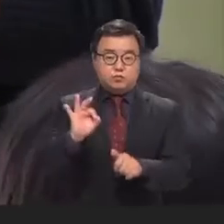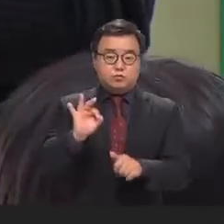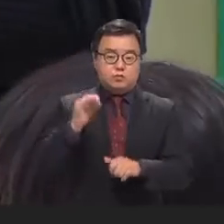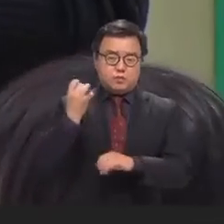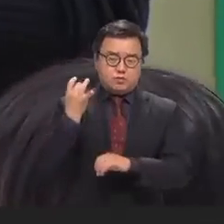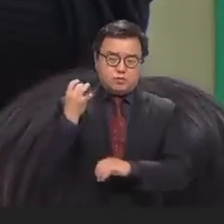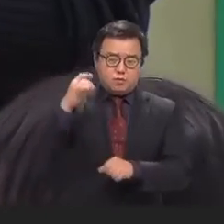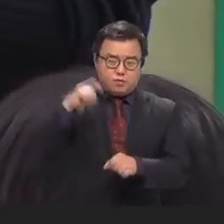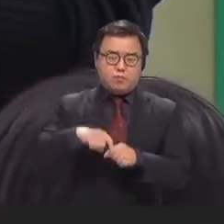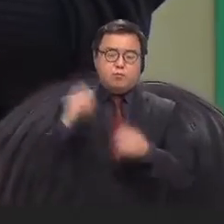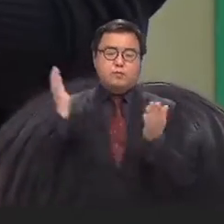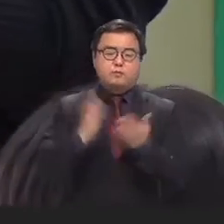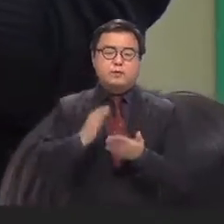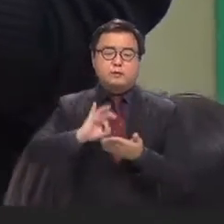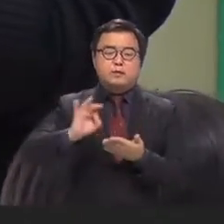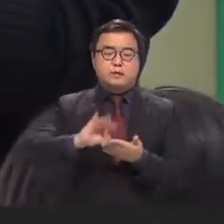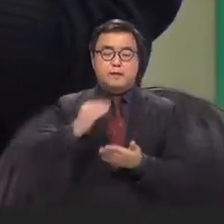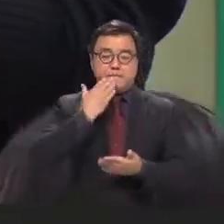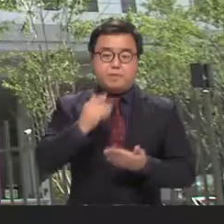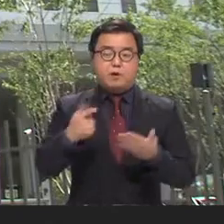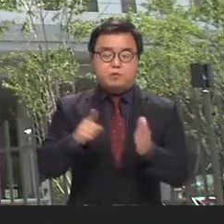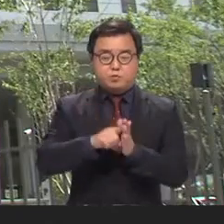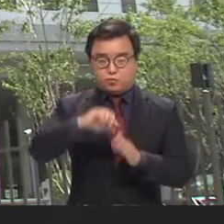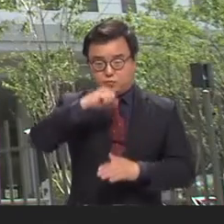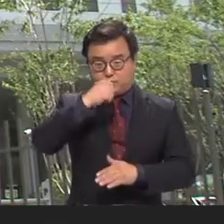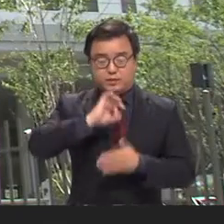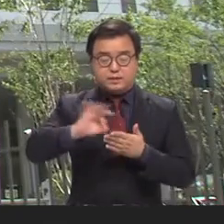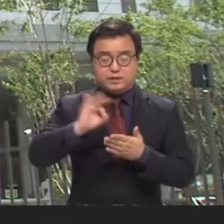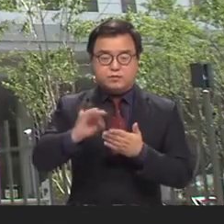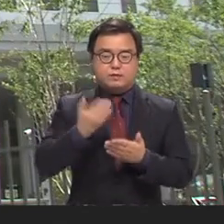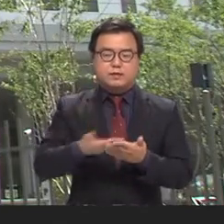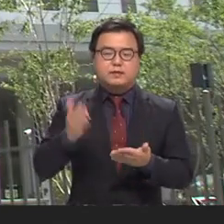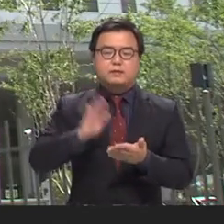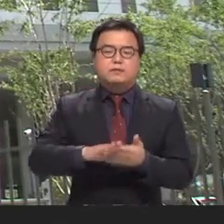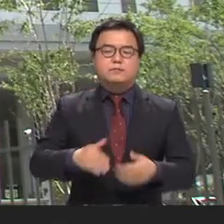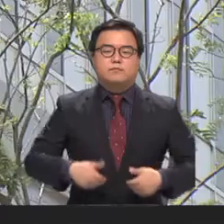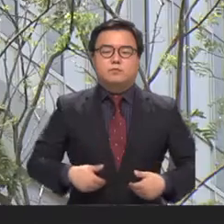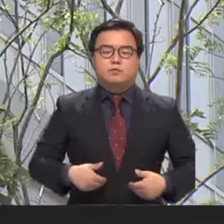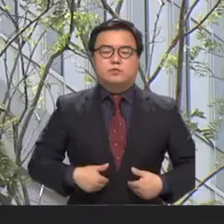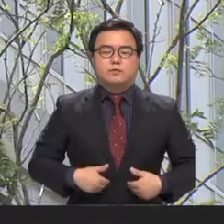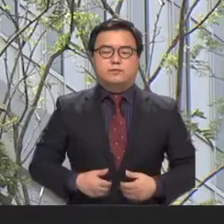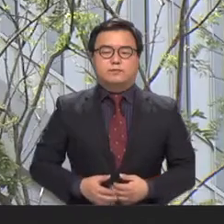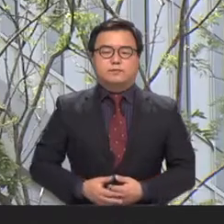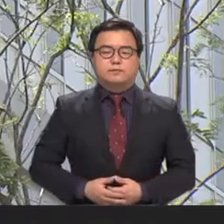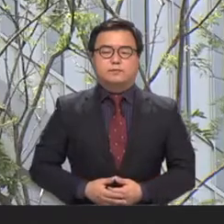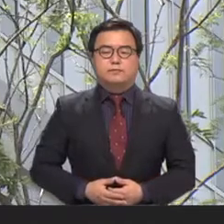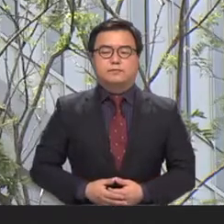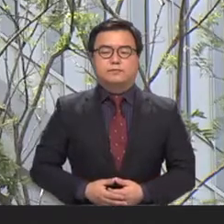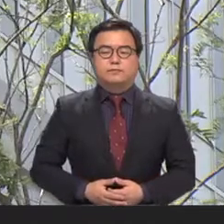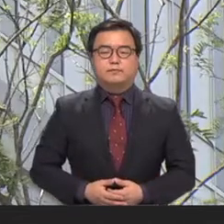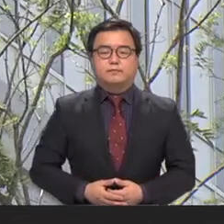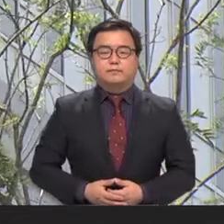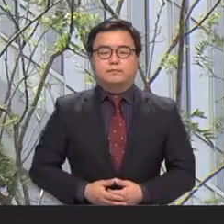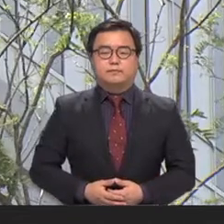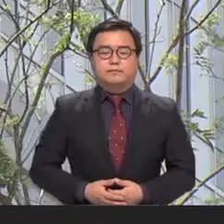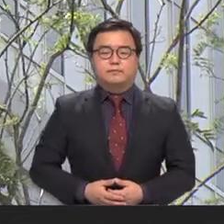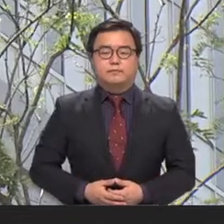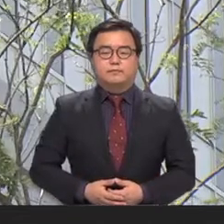개정하는 등 예산의 효율적 사용을 위한 개선 방안이 필요하다는 지적입니다 ebs 뉴스 이동 입니다